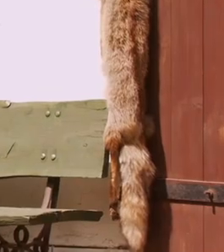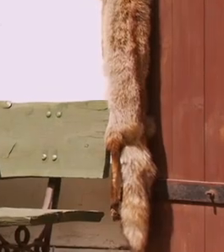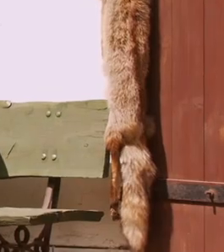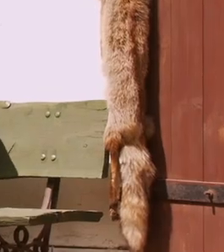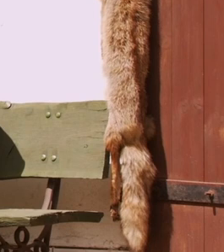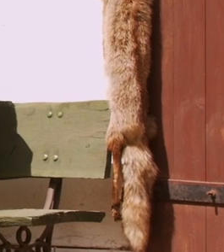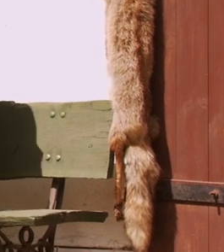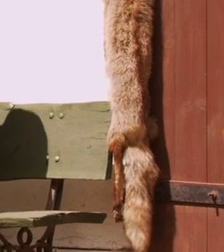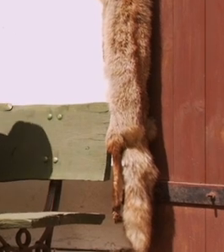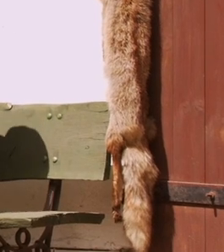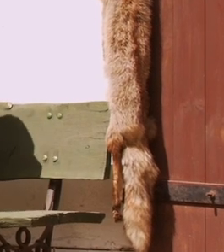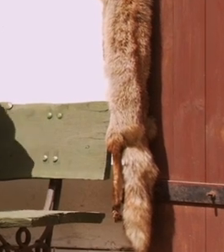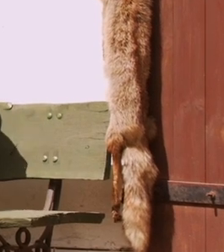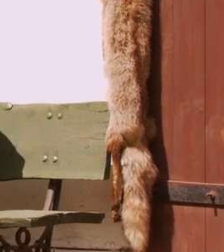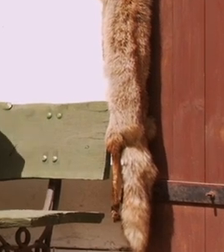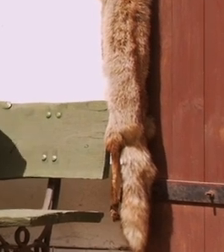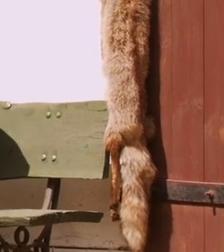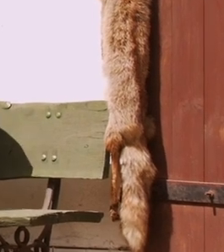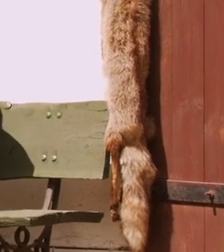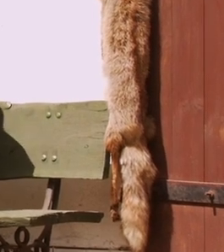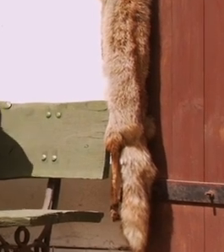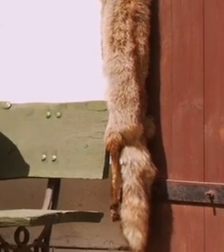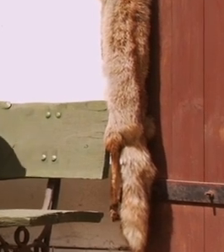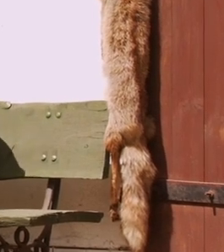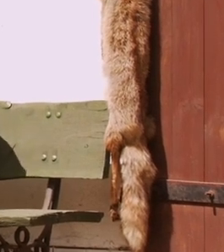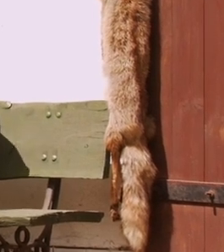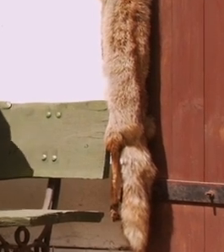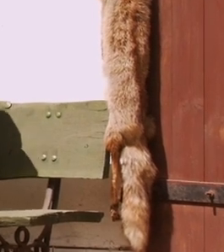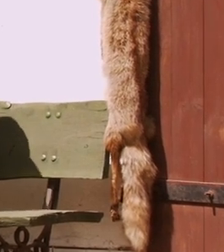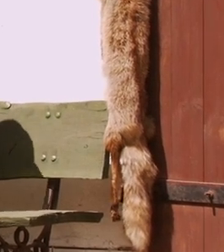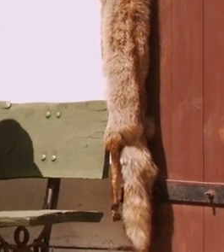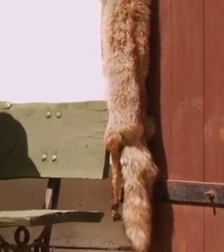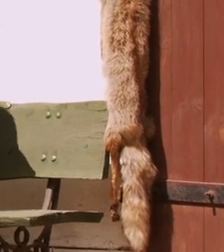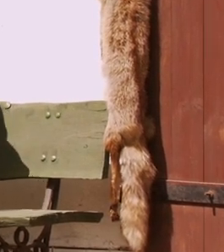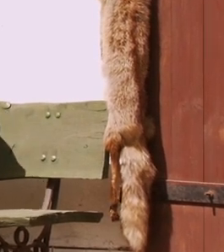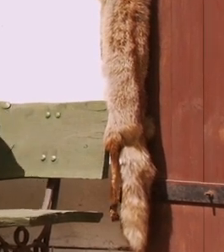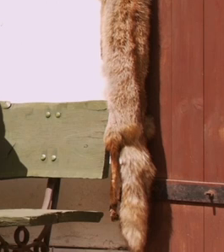Milenki ty mój, wezmi mnie z sobą.